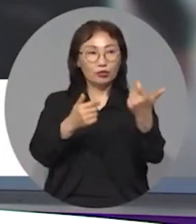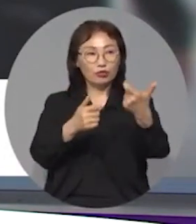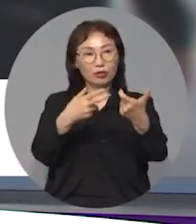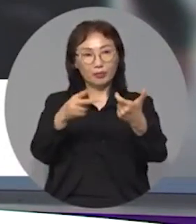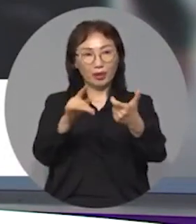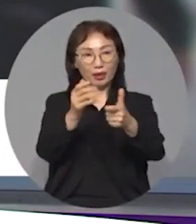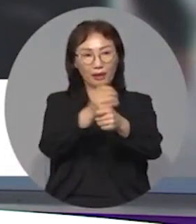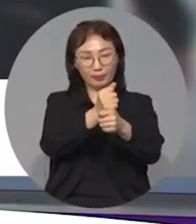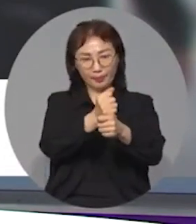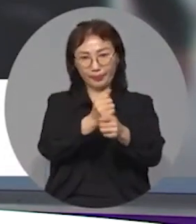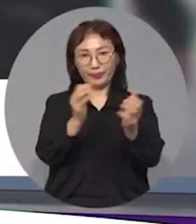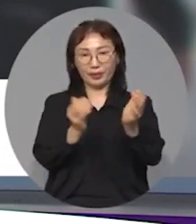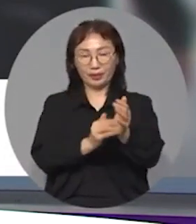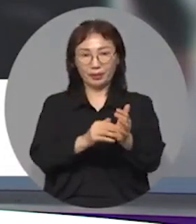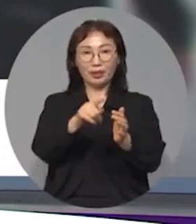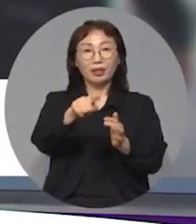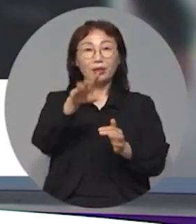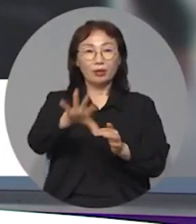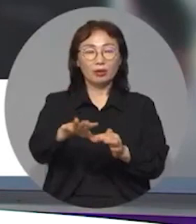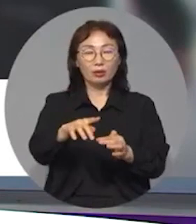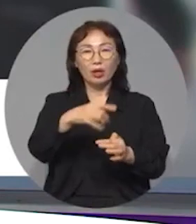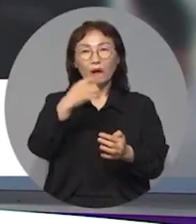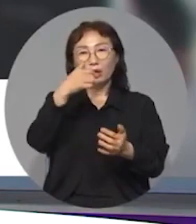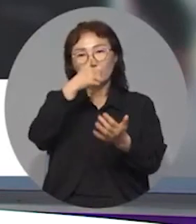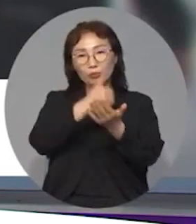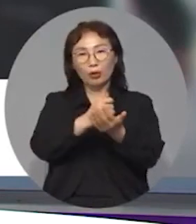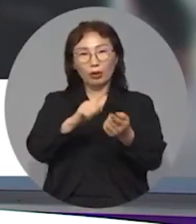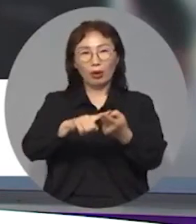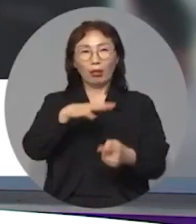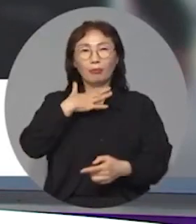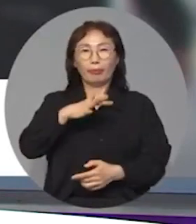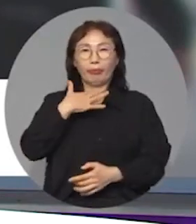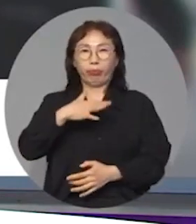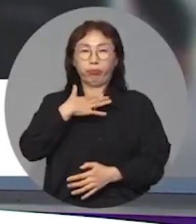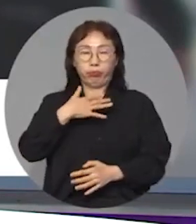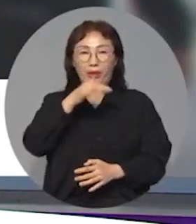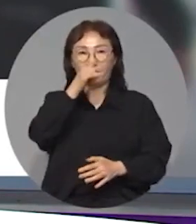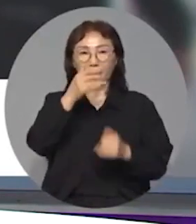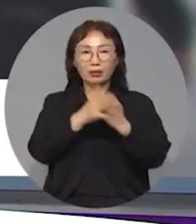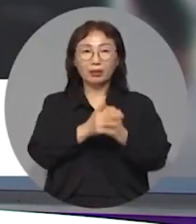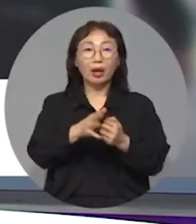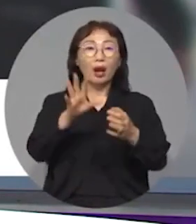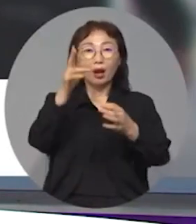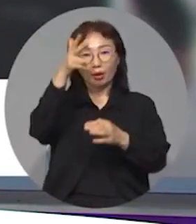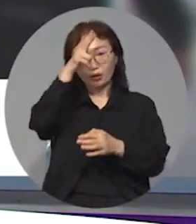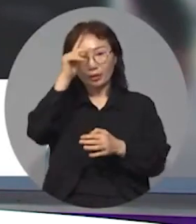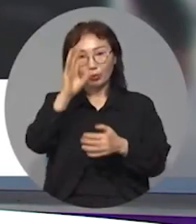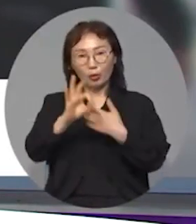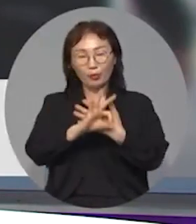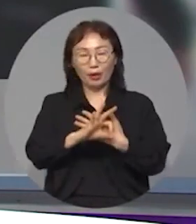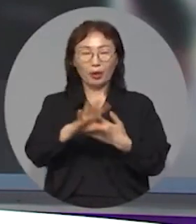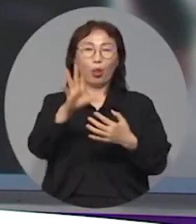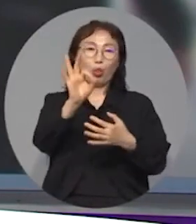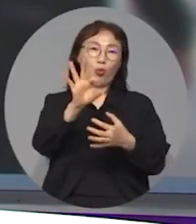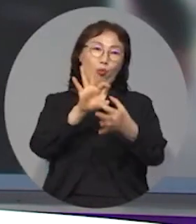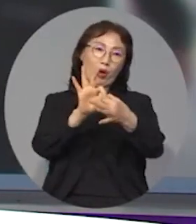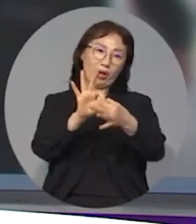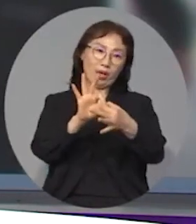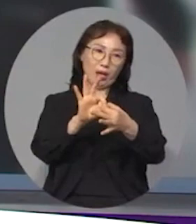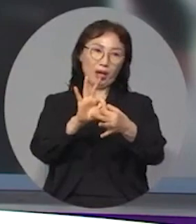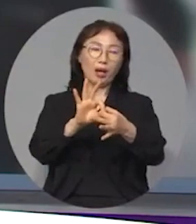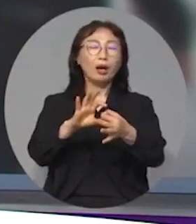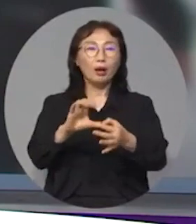넘겨졌습니다. 피의자는 혐의를 전면 부인하고 있는 가운데 경찰은 금전적인 문제가 범행 동기가 된 것으로 추정하고